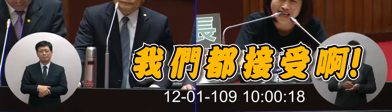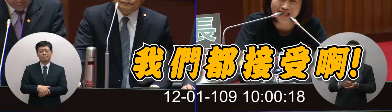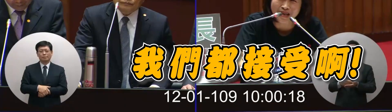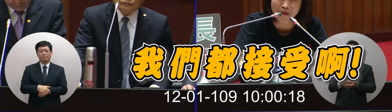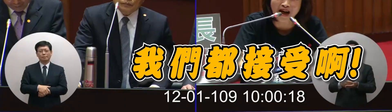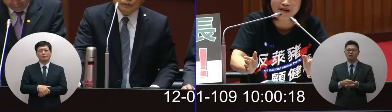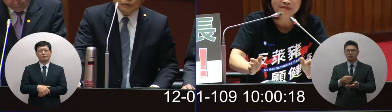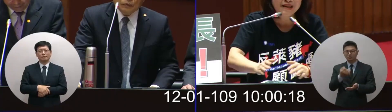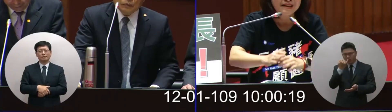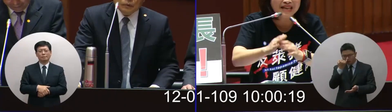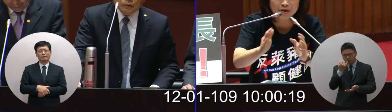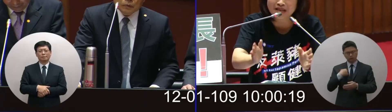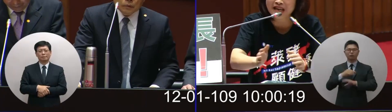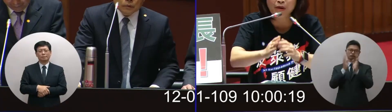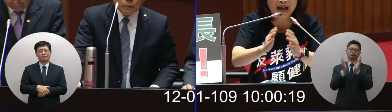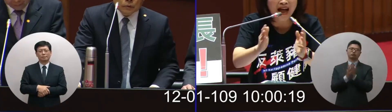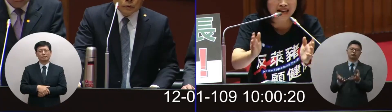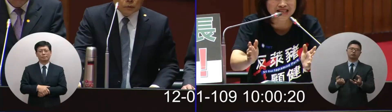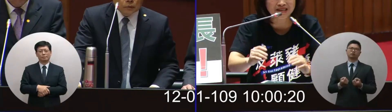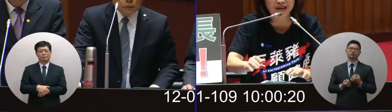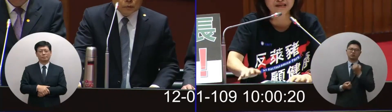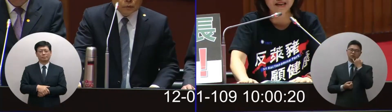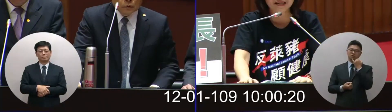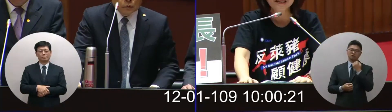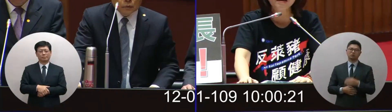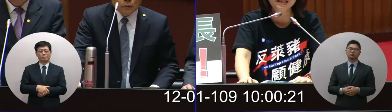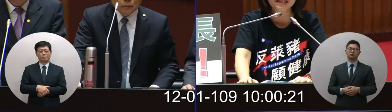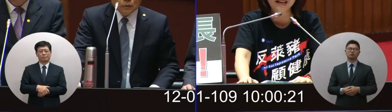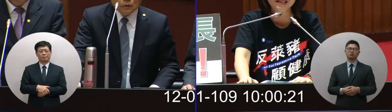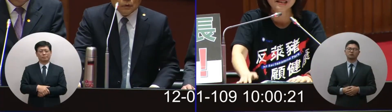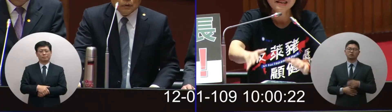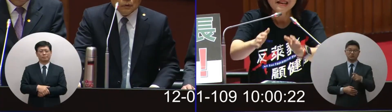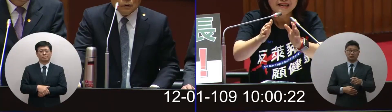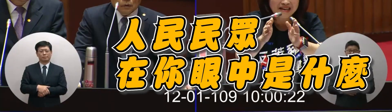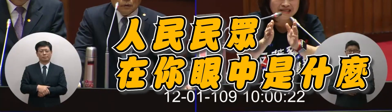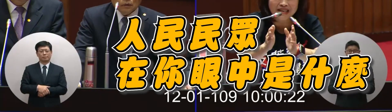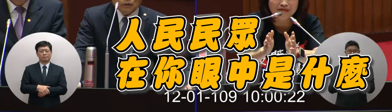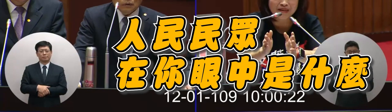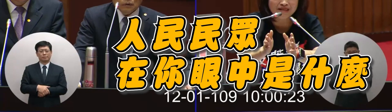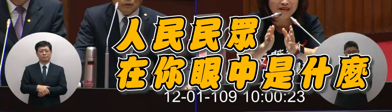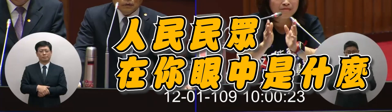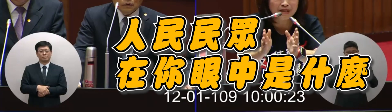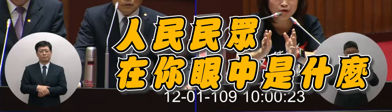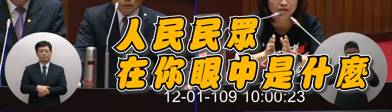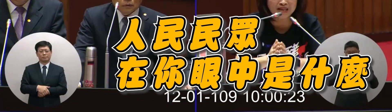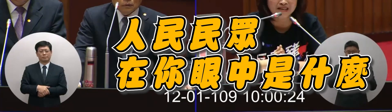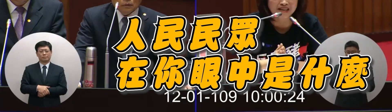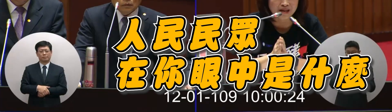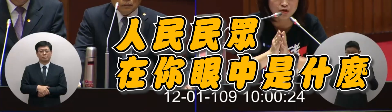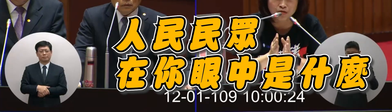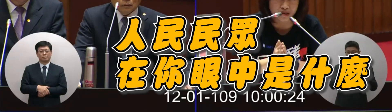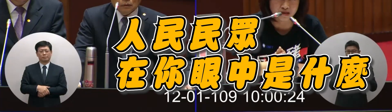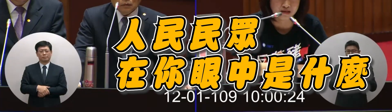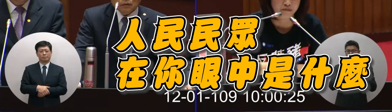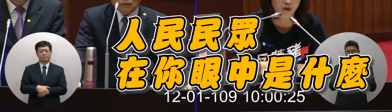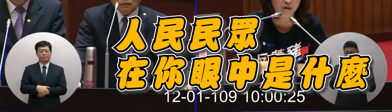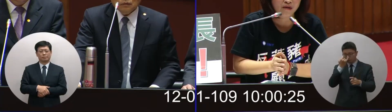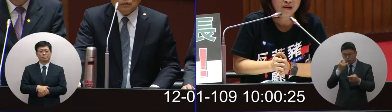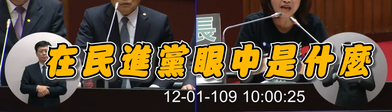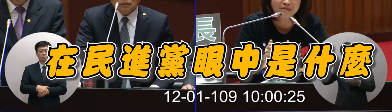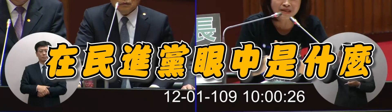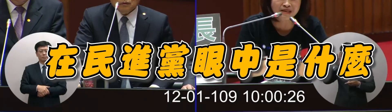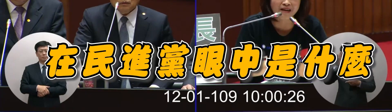我们都接受。受啊！再说，你可以为爱这样道上道歉三次，跟人民民众在你眼中是什